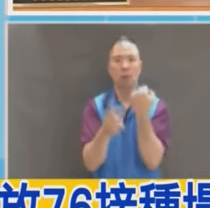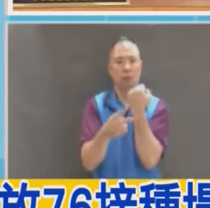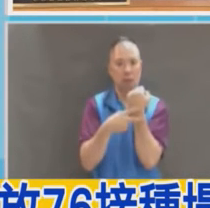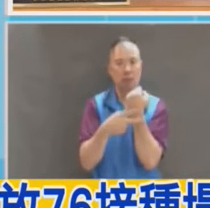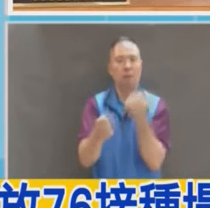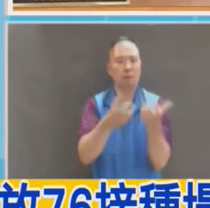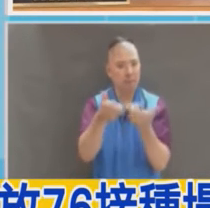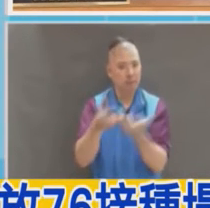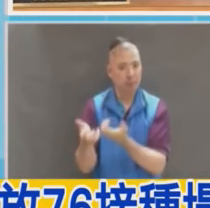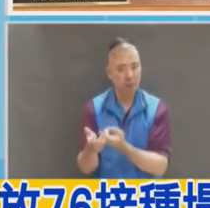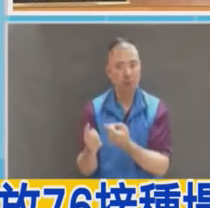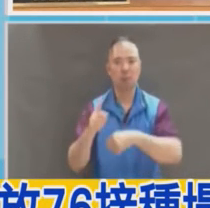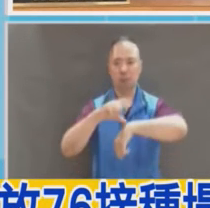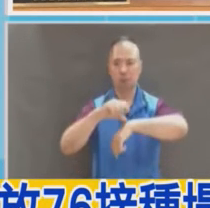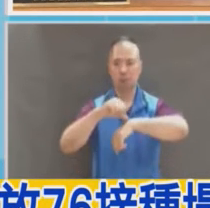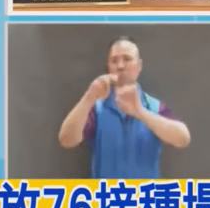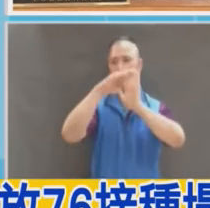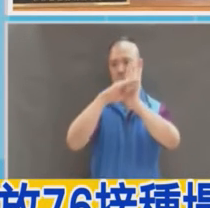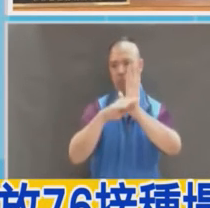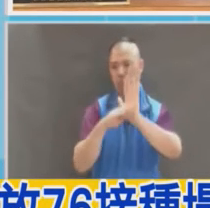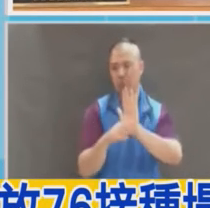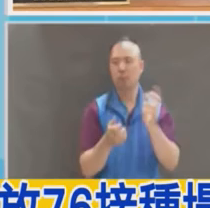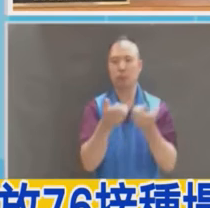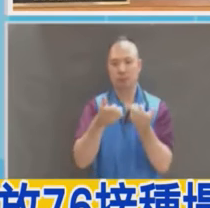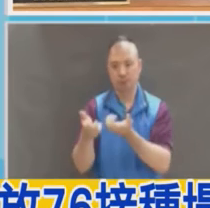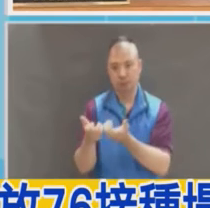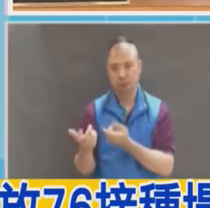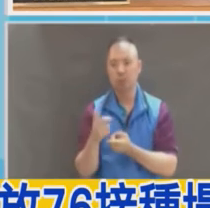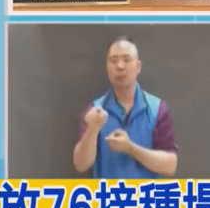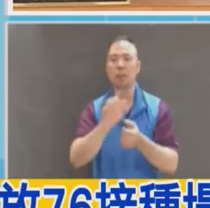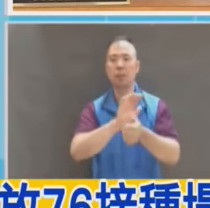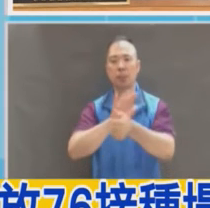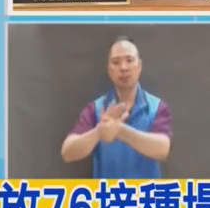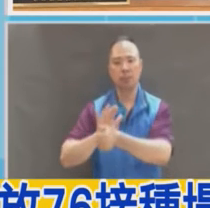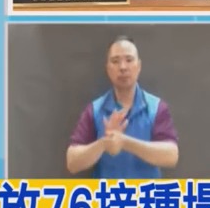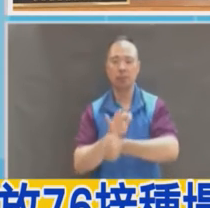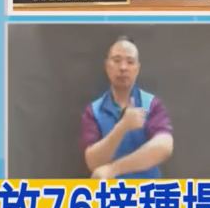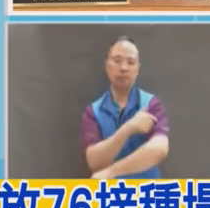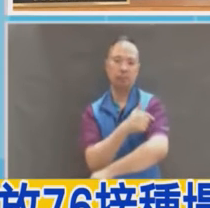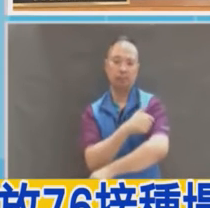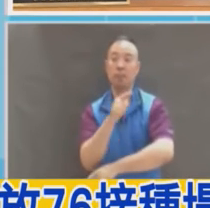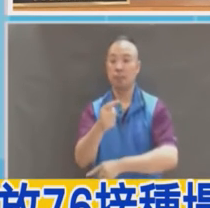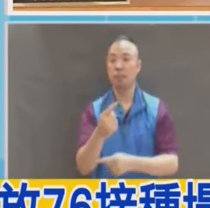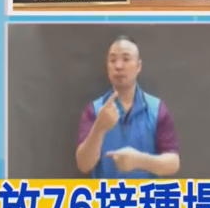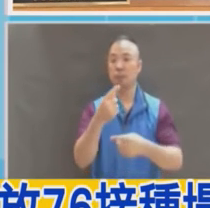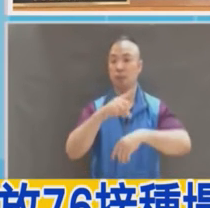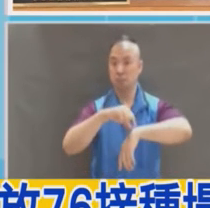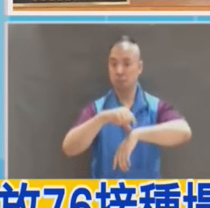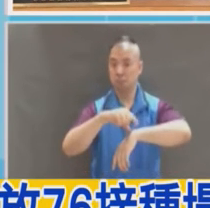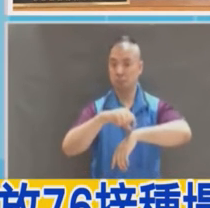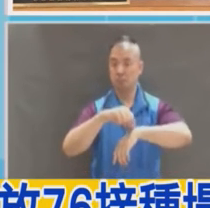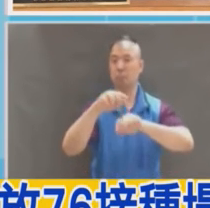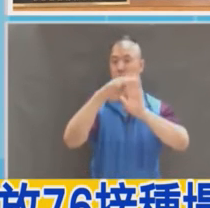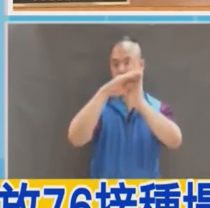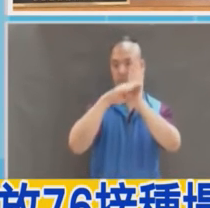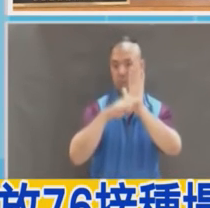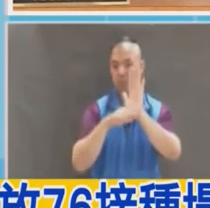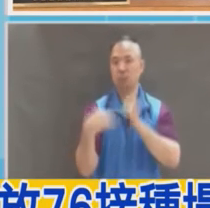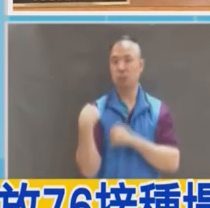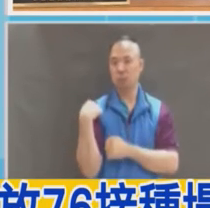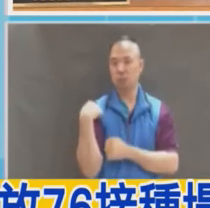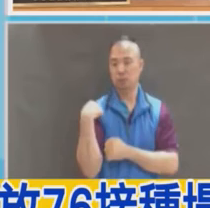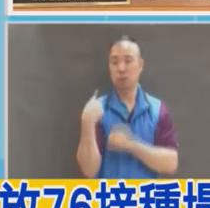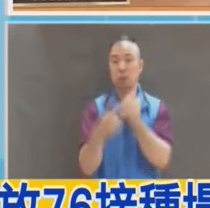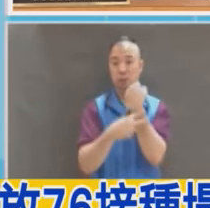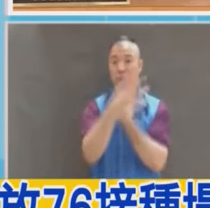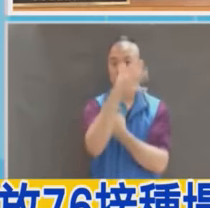我们大概可以拿到多少剂，所以在昨天我们就判断我们可能可以施打的就是85岁以